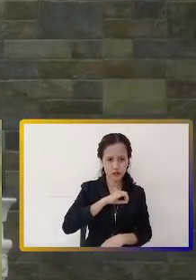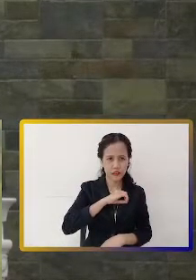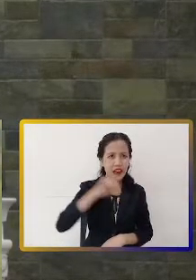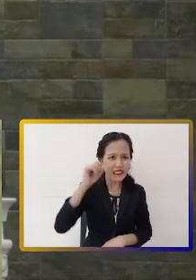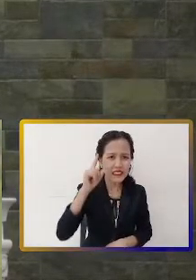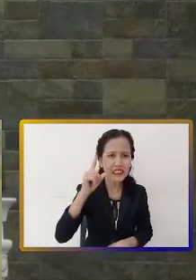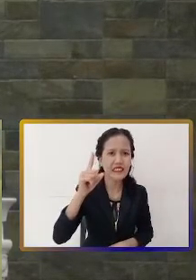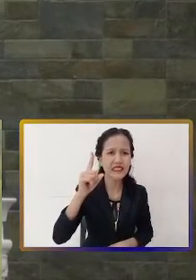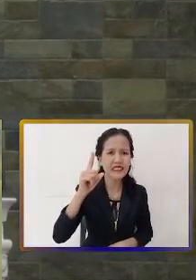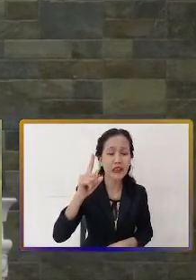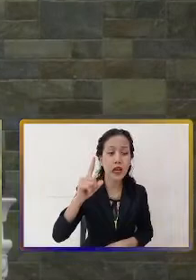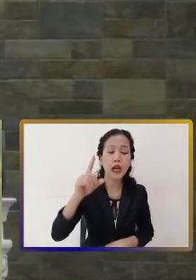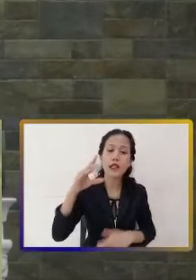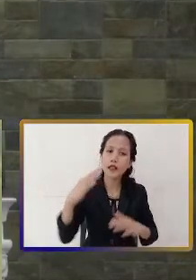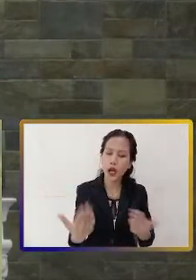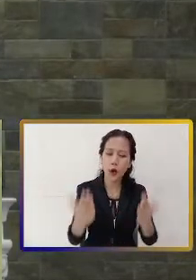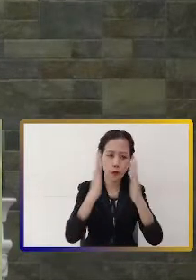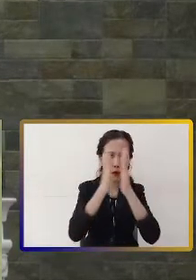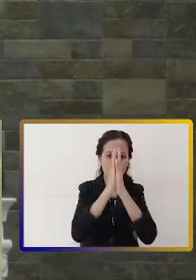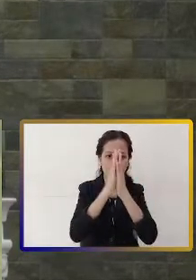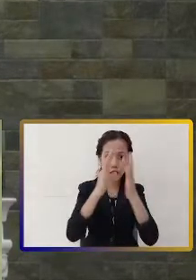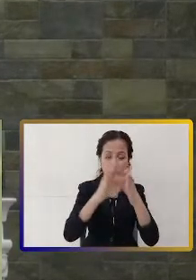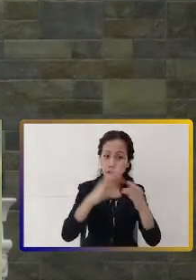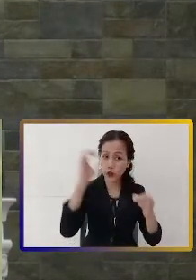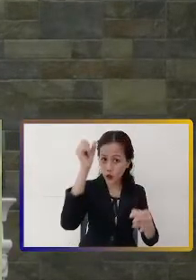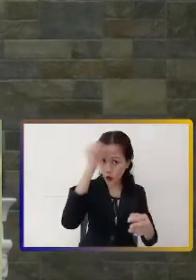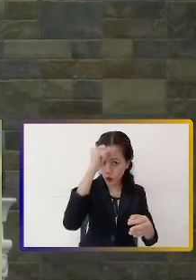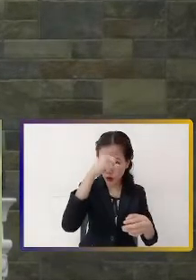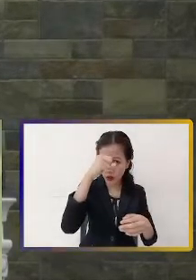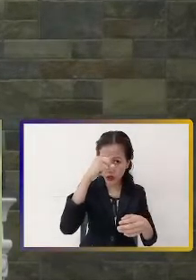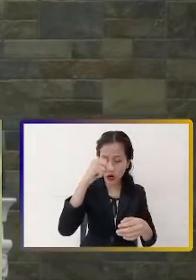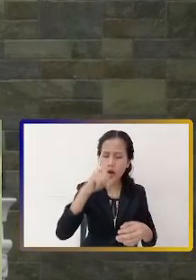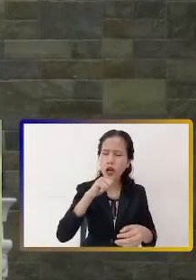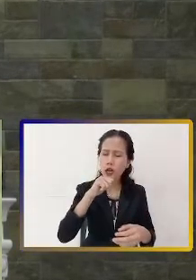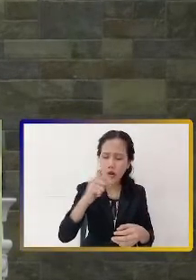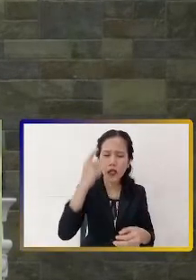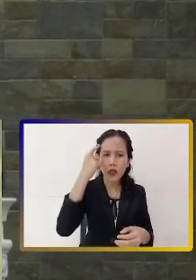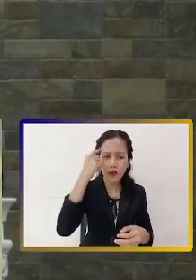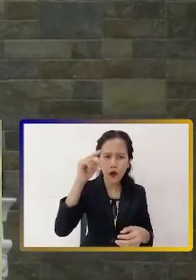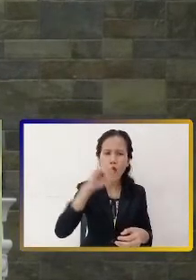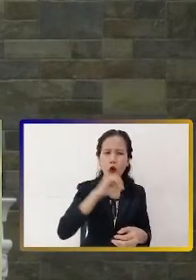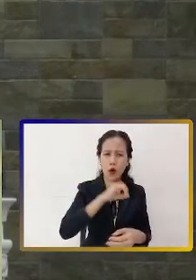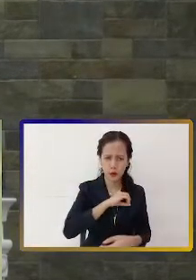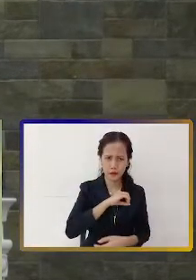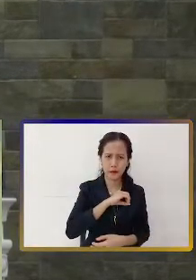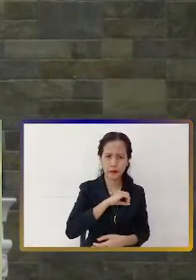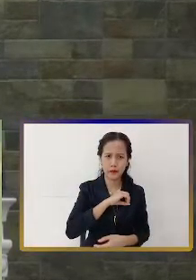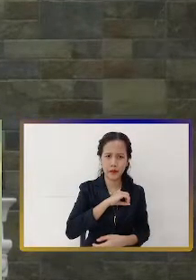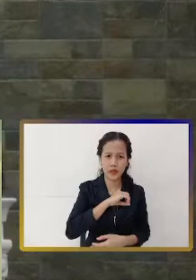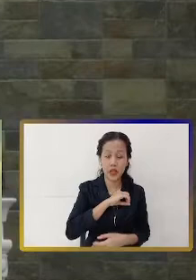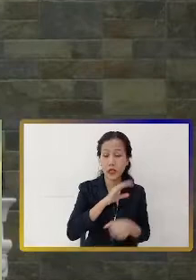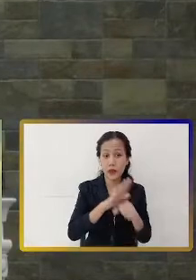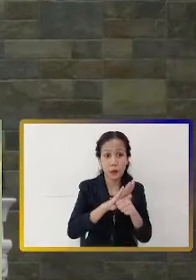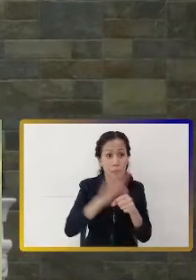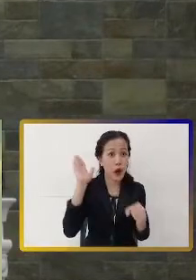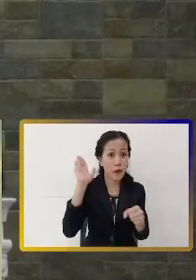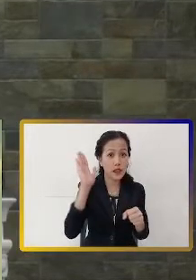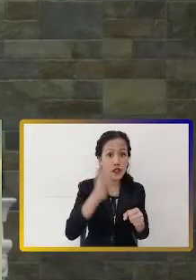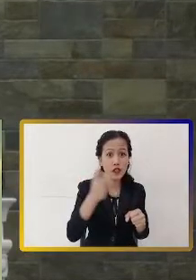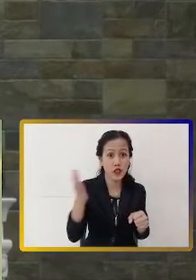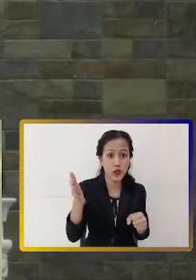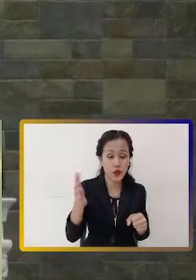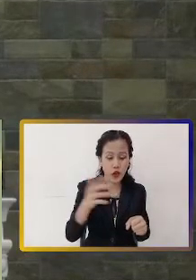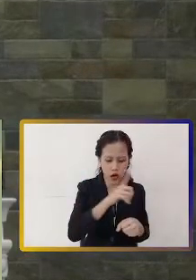himself. Not for himself. And brethren, I promise you, the Lord was pleased